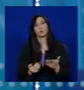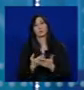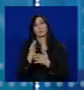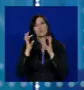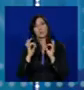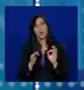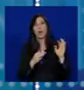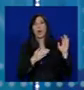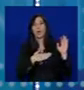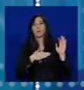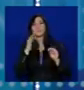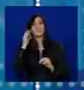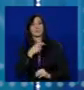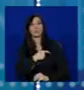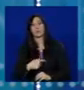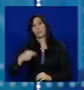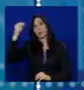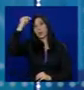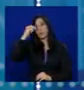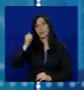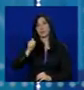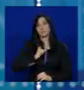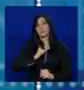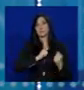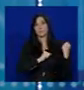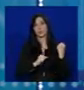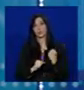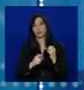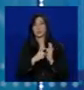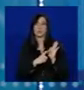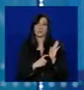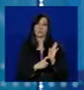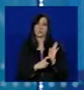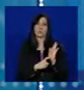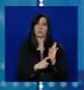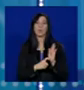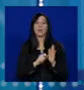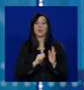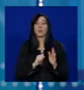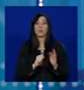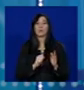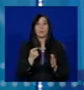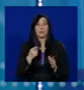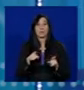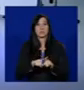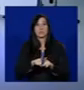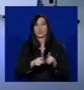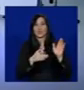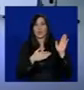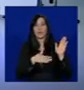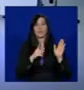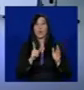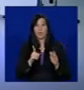така. Кълна се в името на Република България да спазвам Конституцията и законите. И продължава. И тази същата клетва,